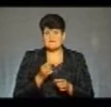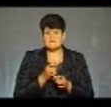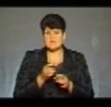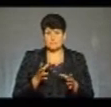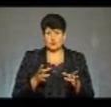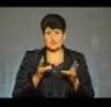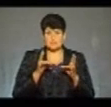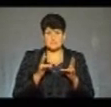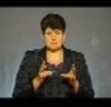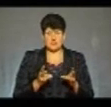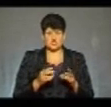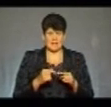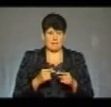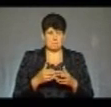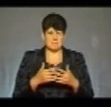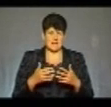вибухонебезпечних предметів,